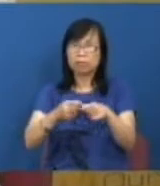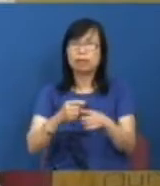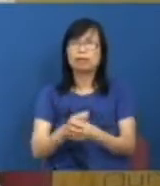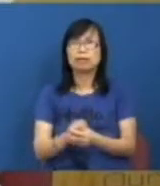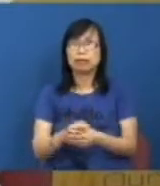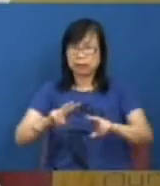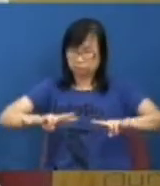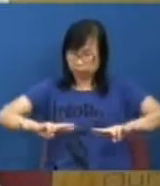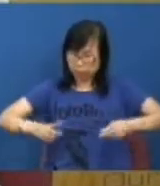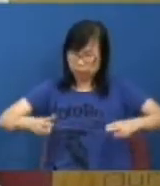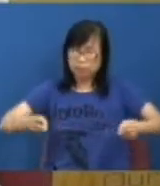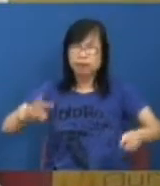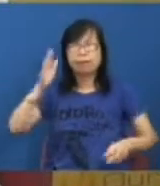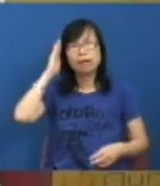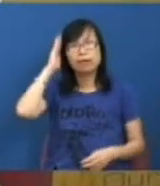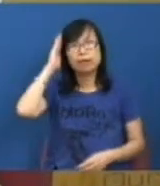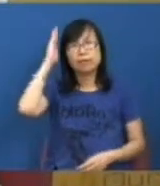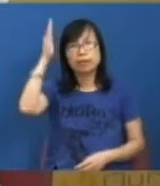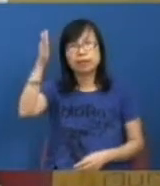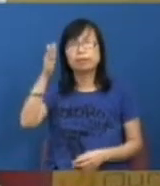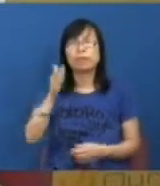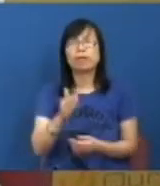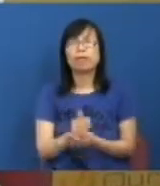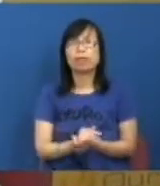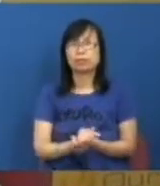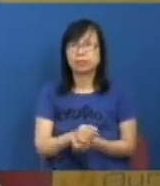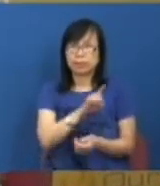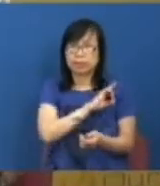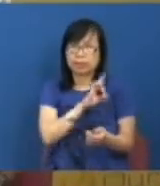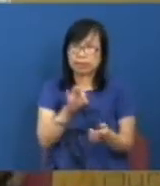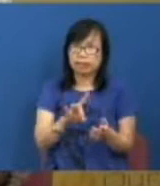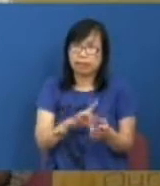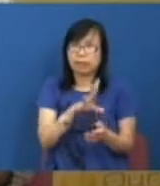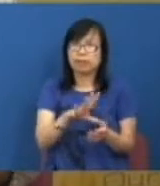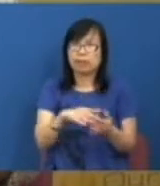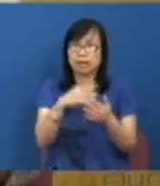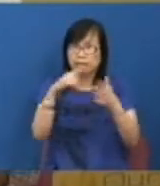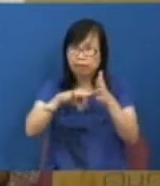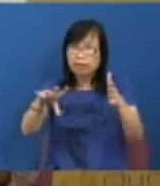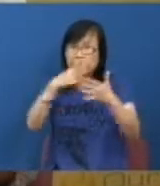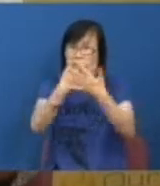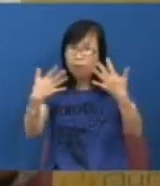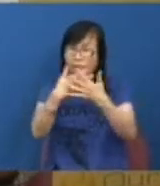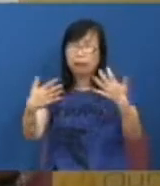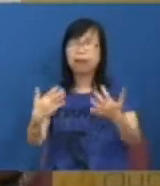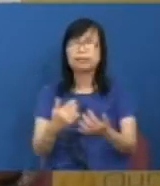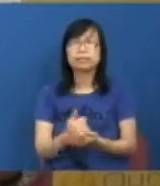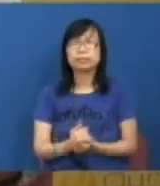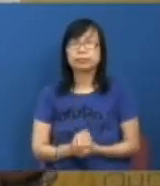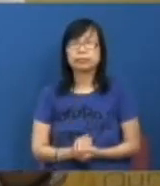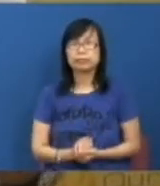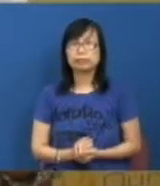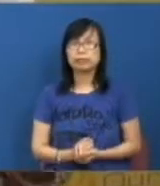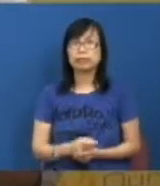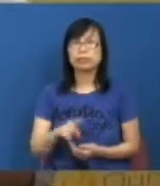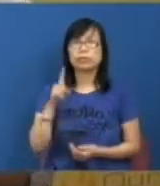都發展緊，即係希望有一啲智能嘅電網啦，咁令到佢哋嗰個亦